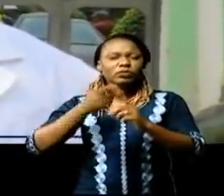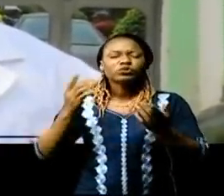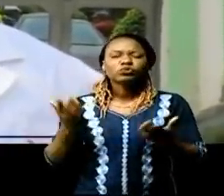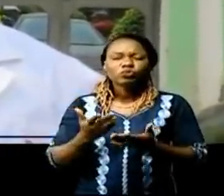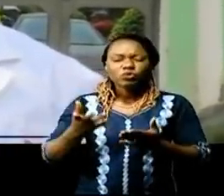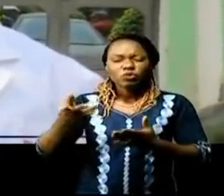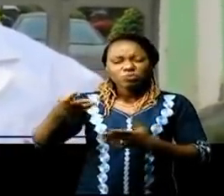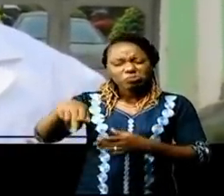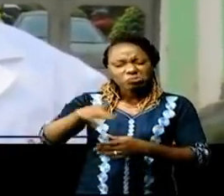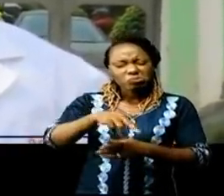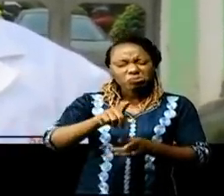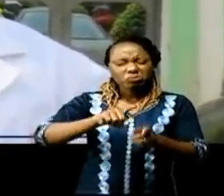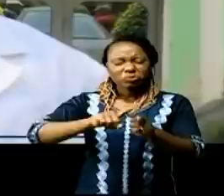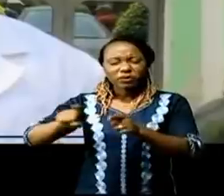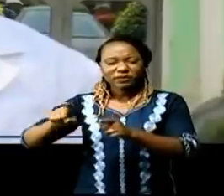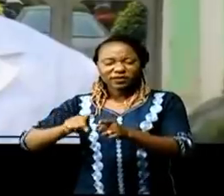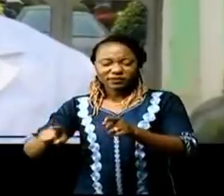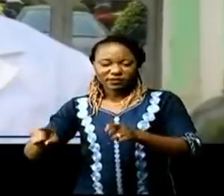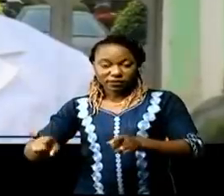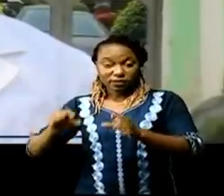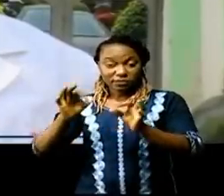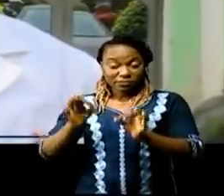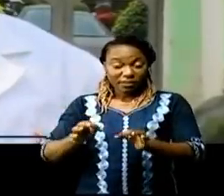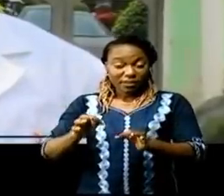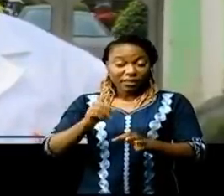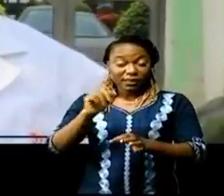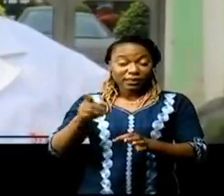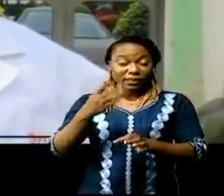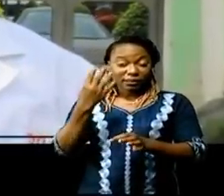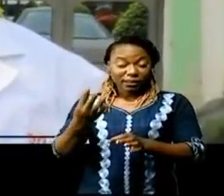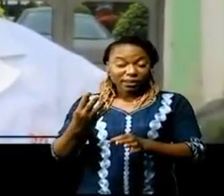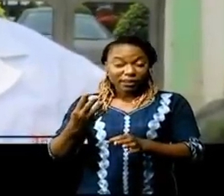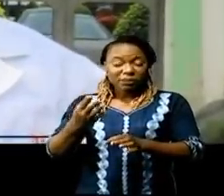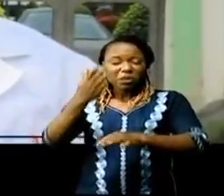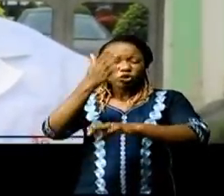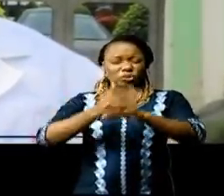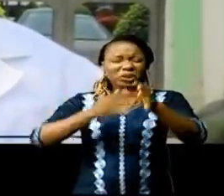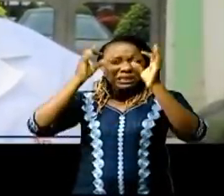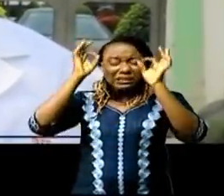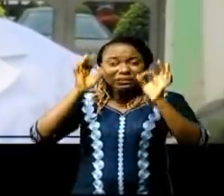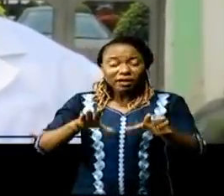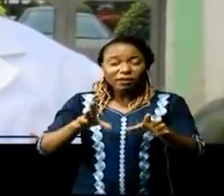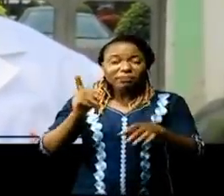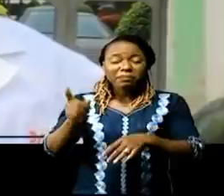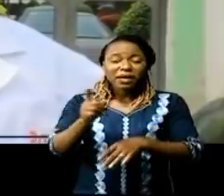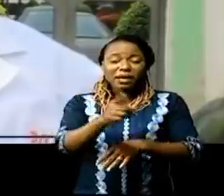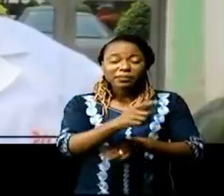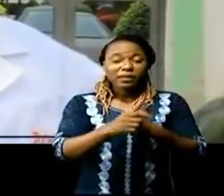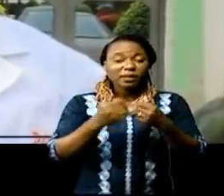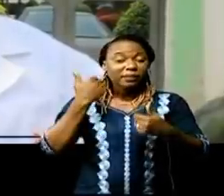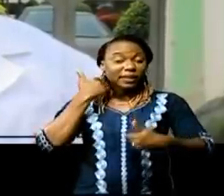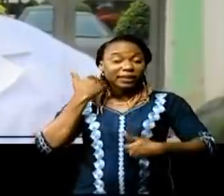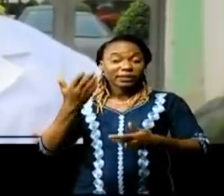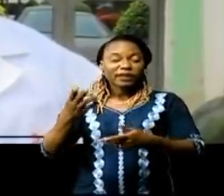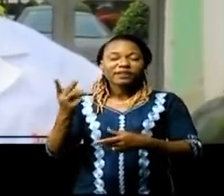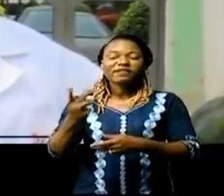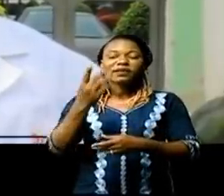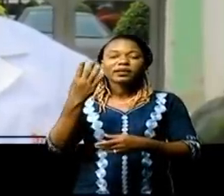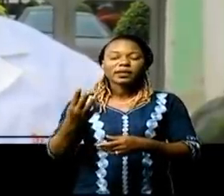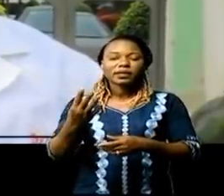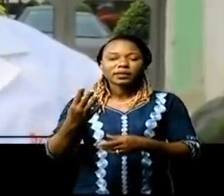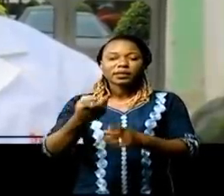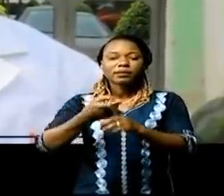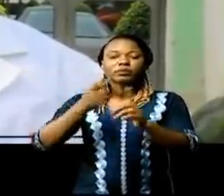contrées. Et tous ces 34 cas sont des cas très graves. Parmi ces malades-là, il y en a d'autres, 24 qui sont